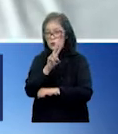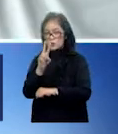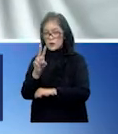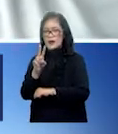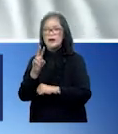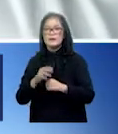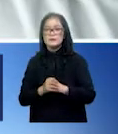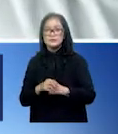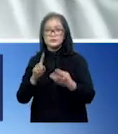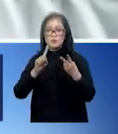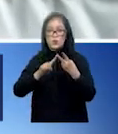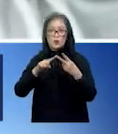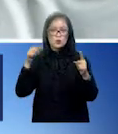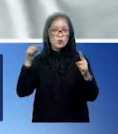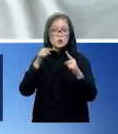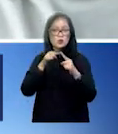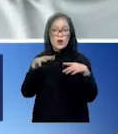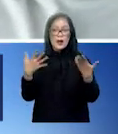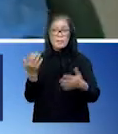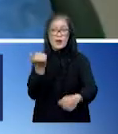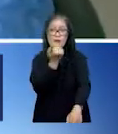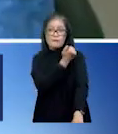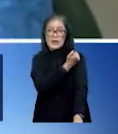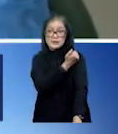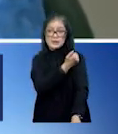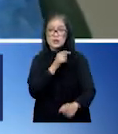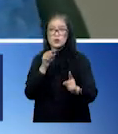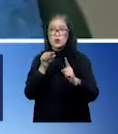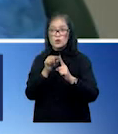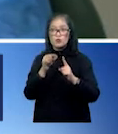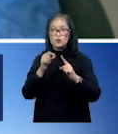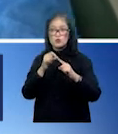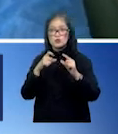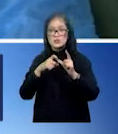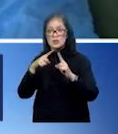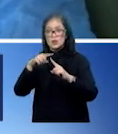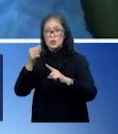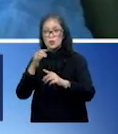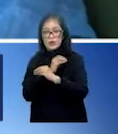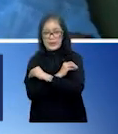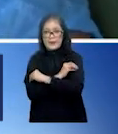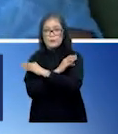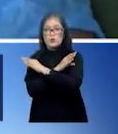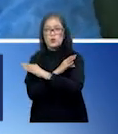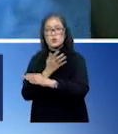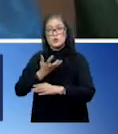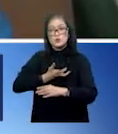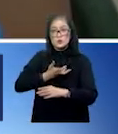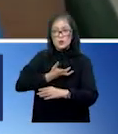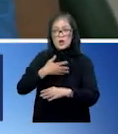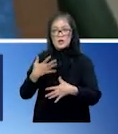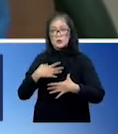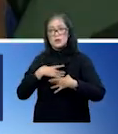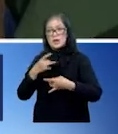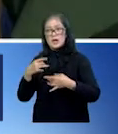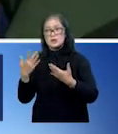bertujuan karena memang vaksinasi booster dinilai ini sudah menurun selama kurang lebih 6 bulan